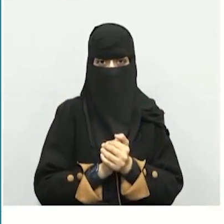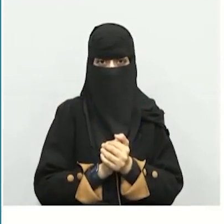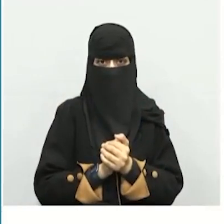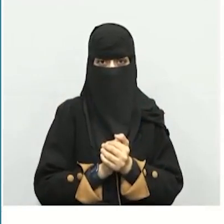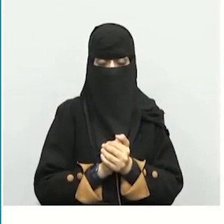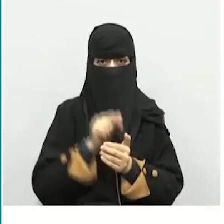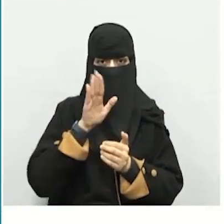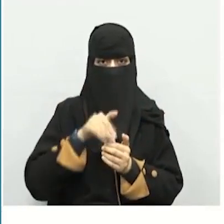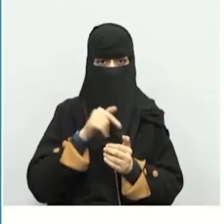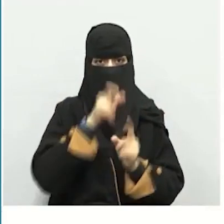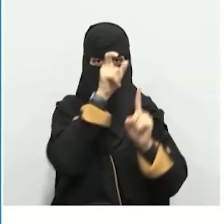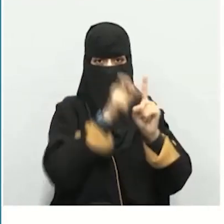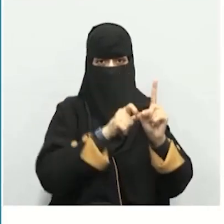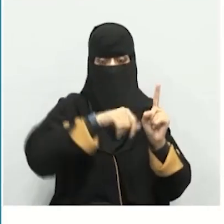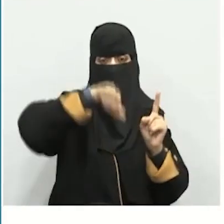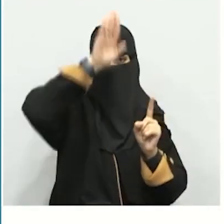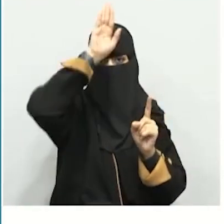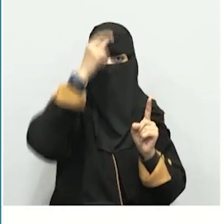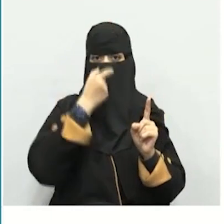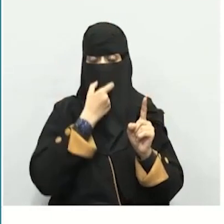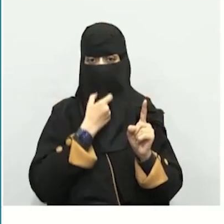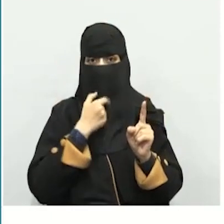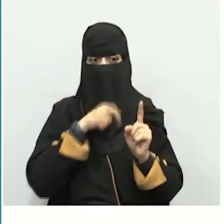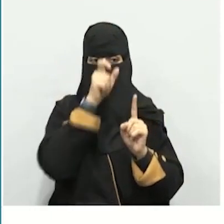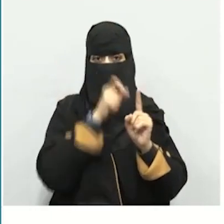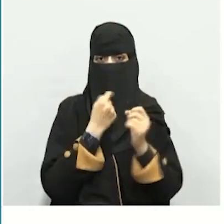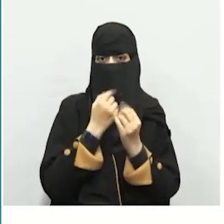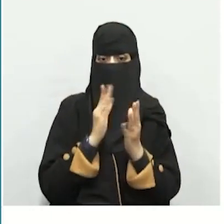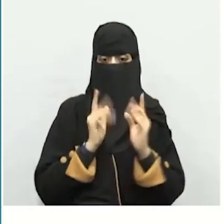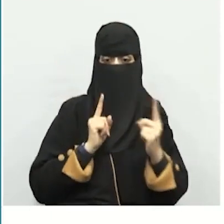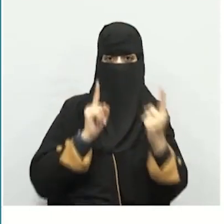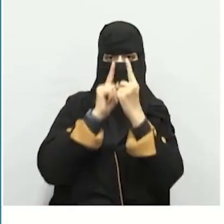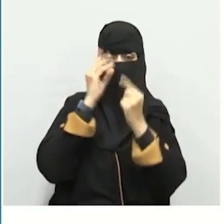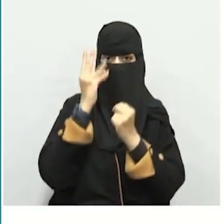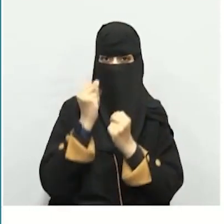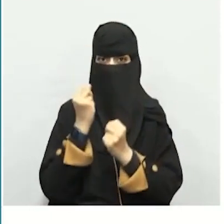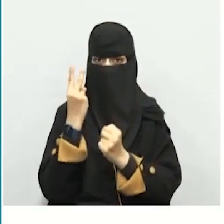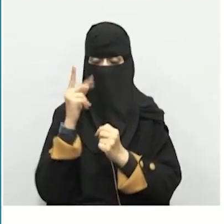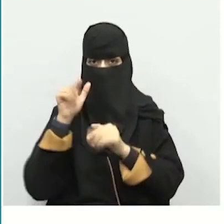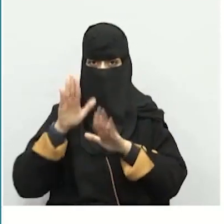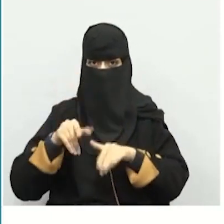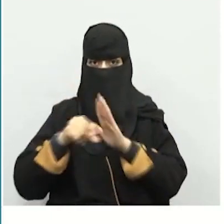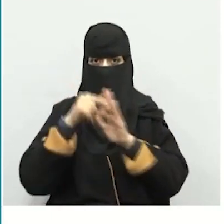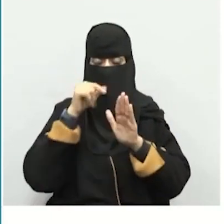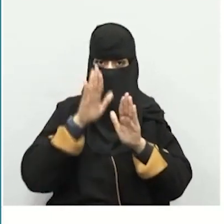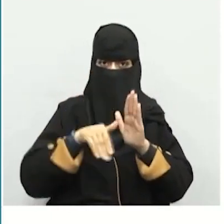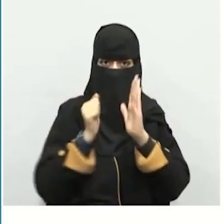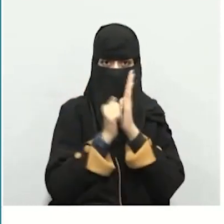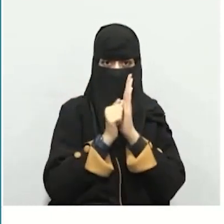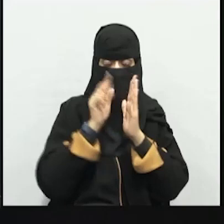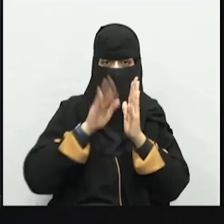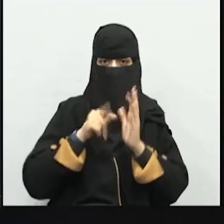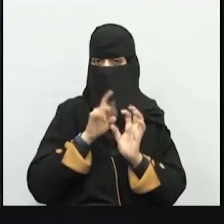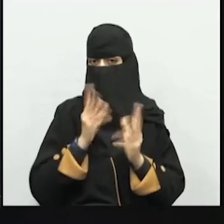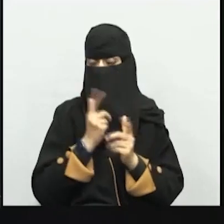خادم الحرمين الشريفين الملك سلمان بن عبد العزيز، شخصيته ومواقفه. رقم 2، لدينا واجب. أسئلة